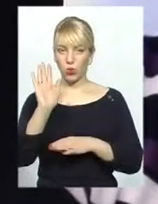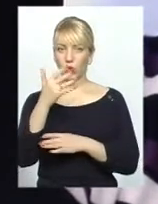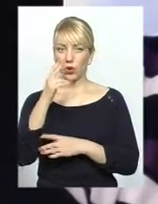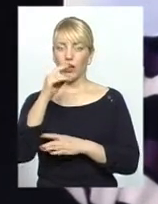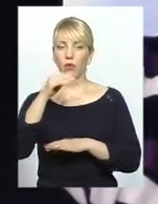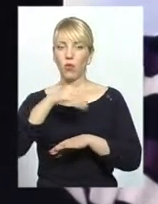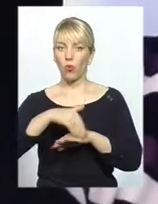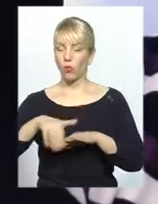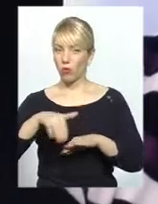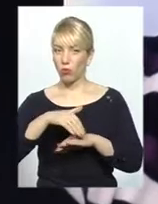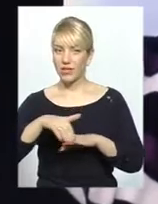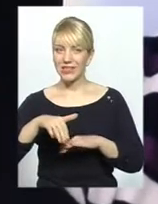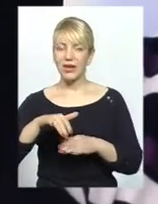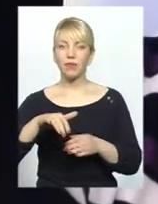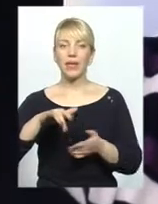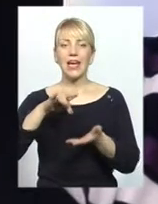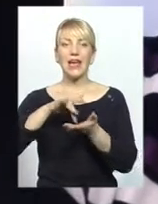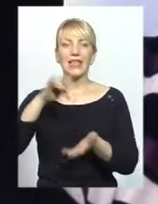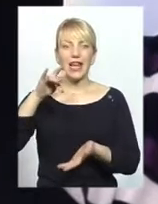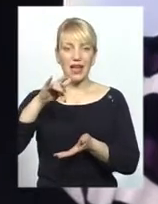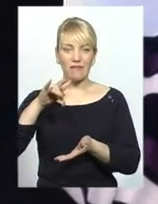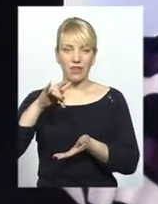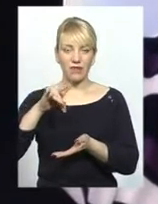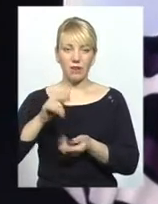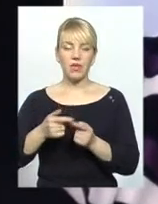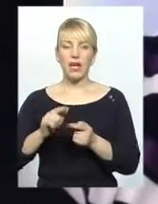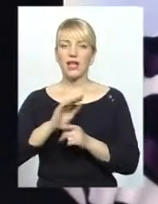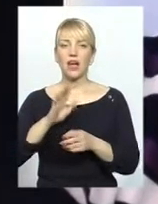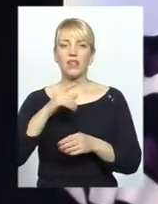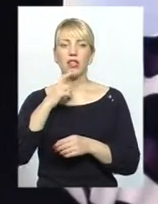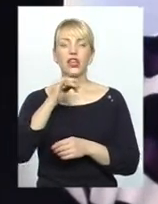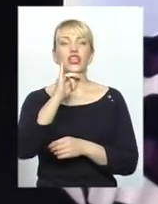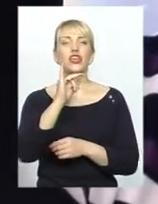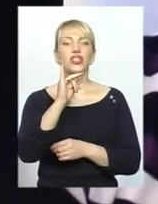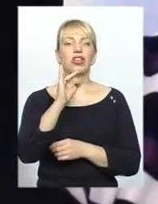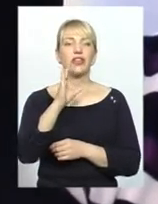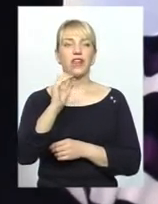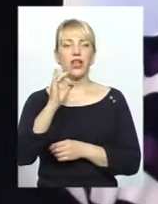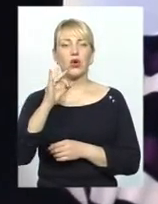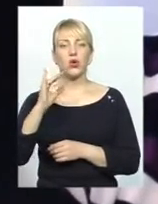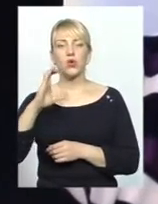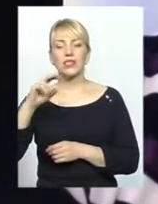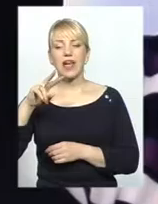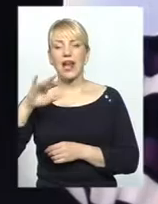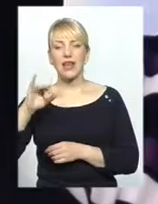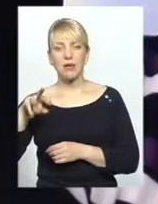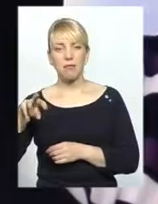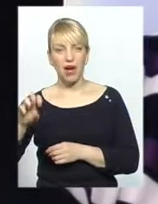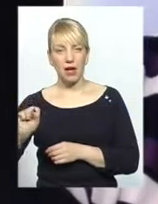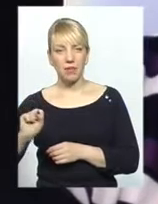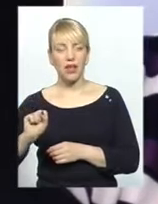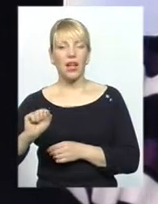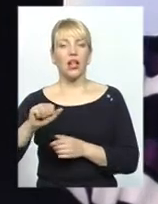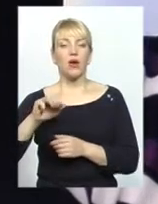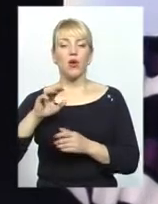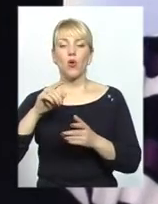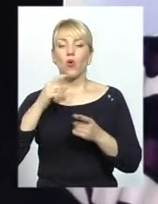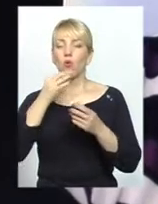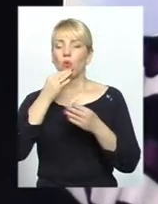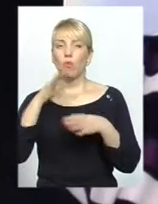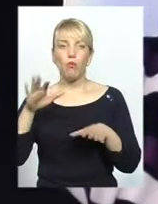улицам Тель-Авива, я уже не говорю о Иерусалиме вообще, по улицам Тель-Авива либо любого